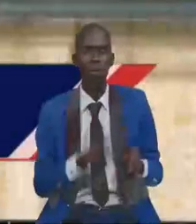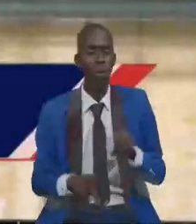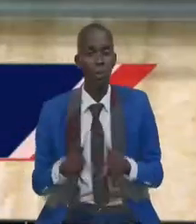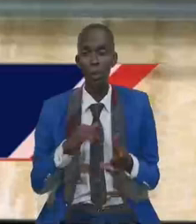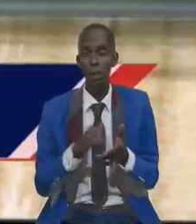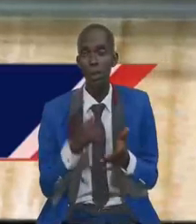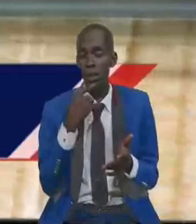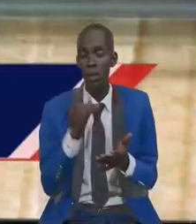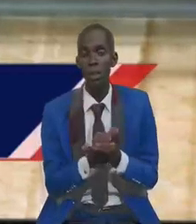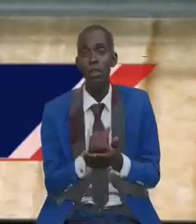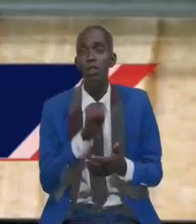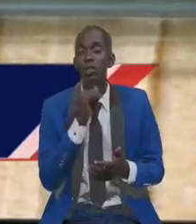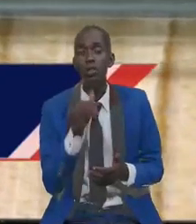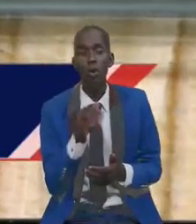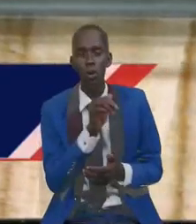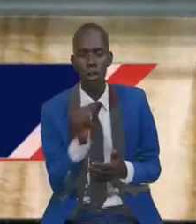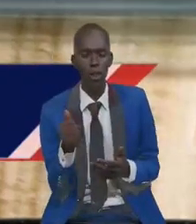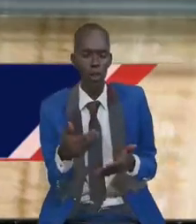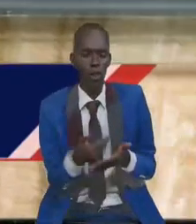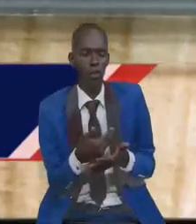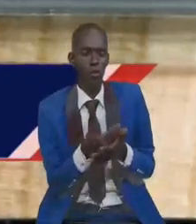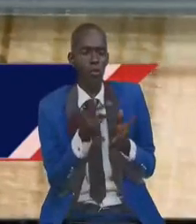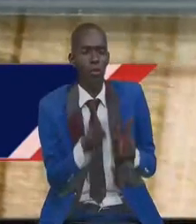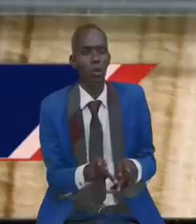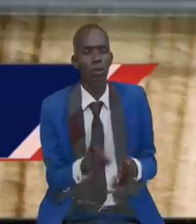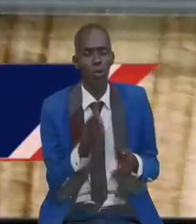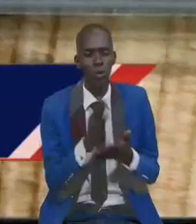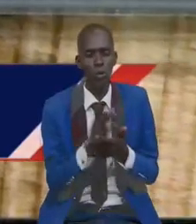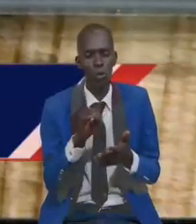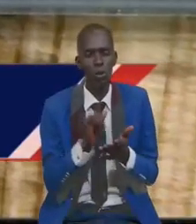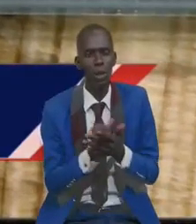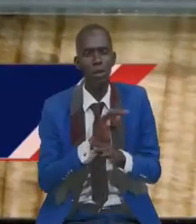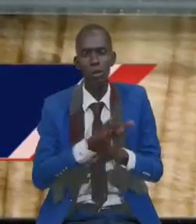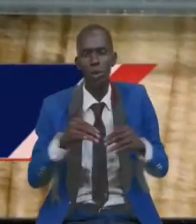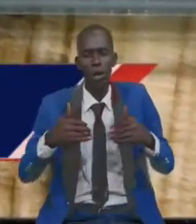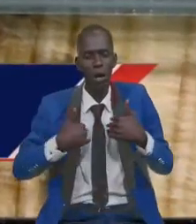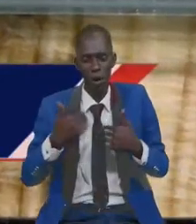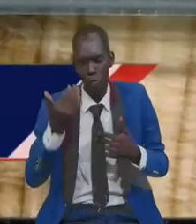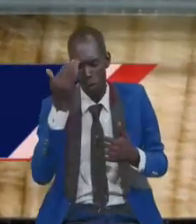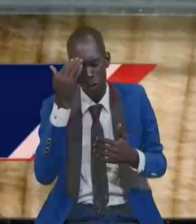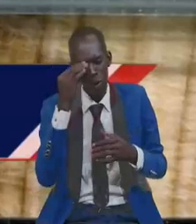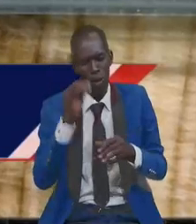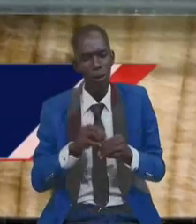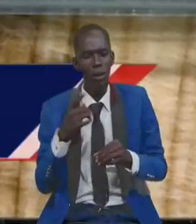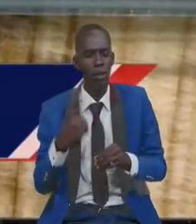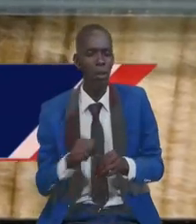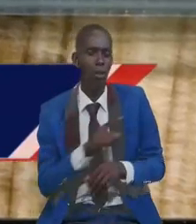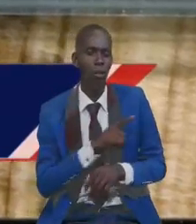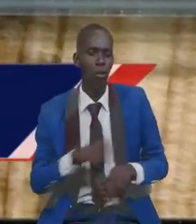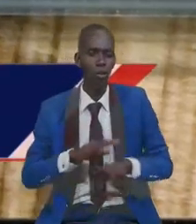ça ne devait pas être ainsi. Quelqu'un qui n'a pas encore l'expérience avec le Seigneur, quelqu'un qui n'a pas encore